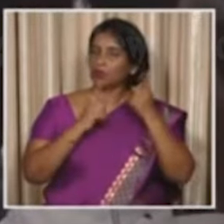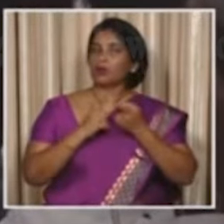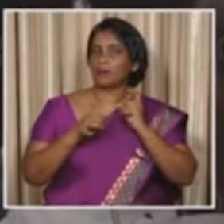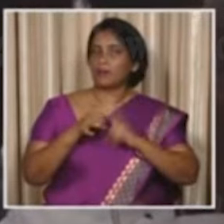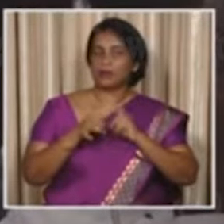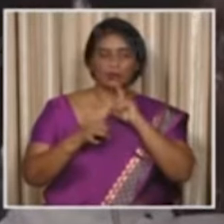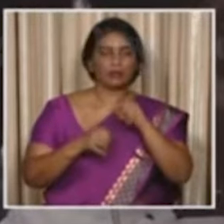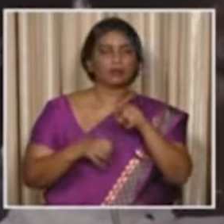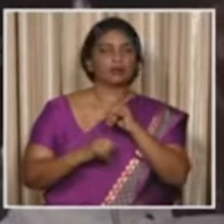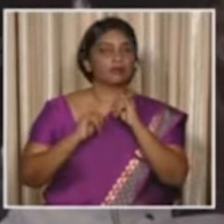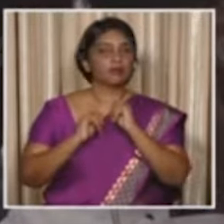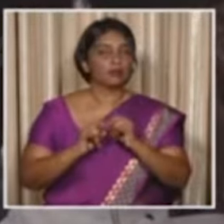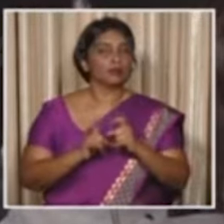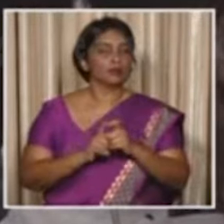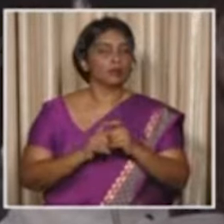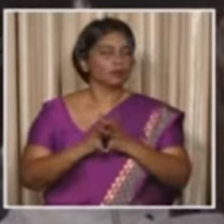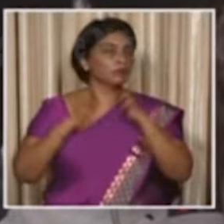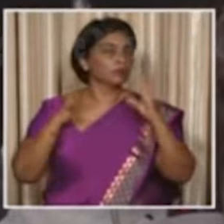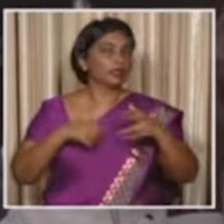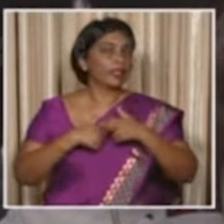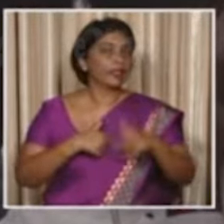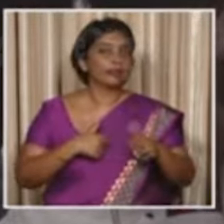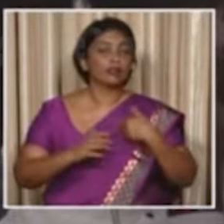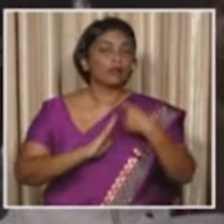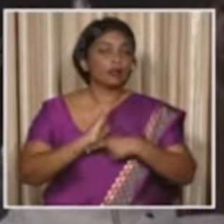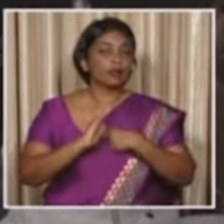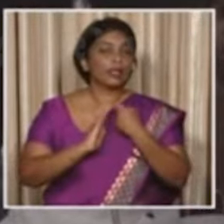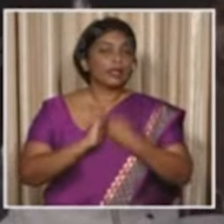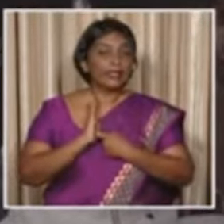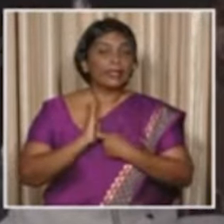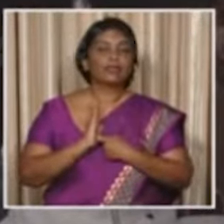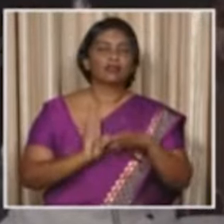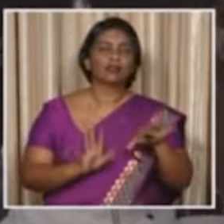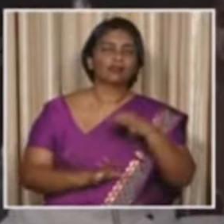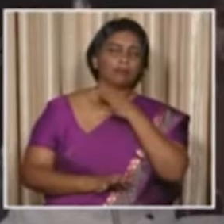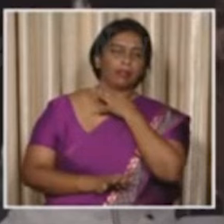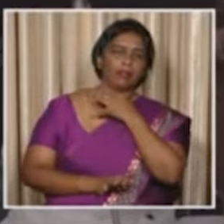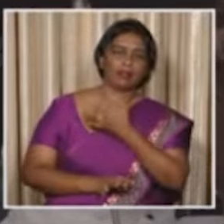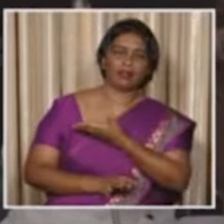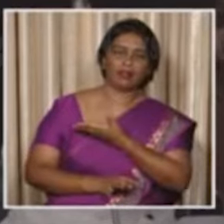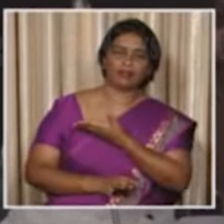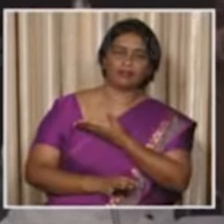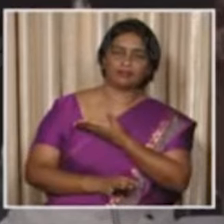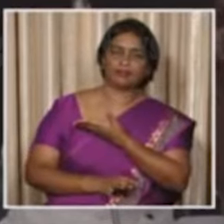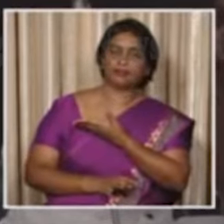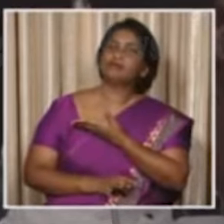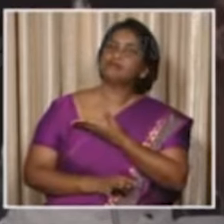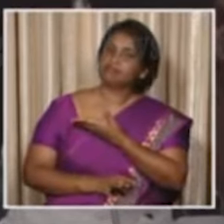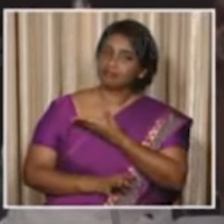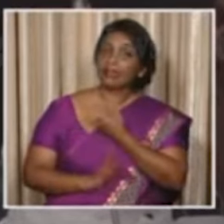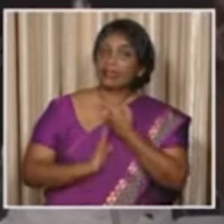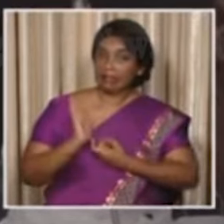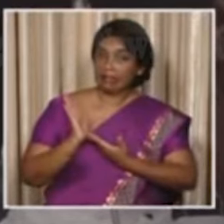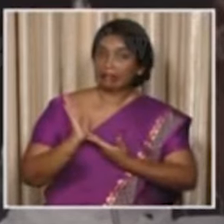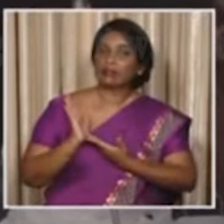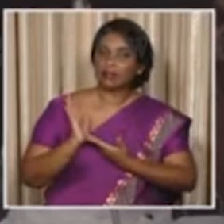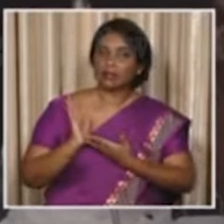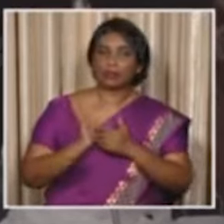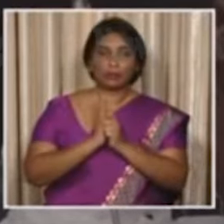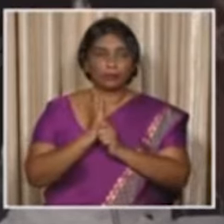මේ අපරාධ වැඩි වෙන්න හේතුව මොකද්ද? අප රටේ අපරාධ නීති අද විහිළුවකට ගණන් අරගන්න සමහරු